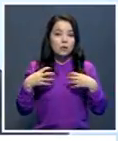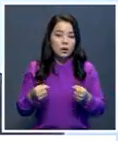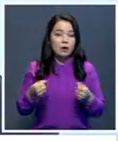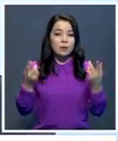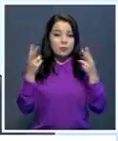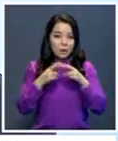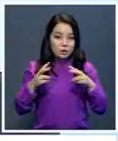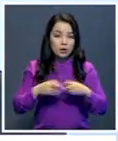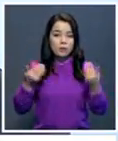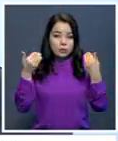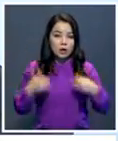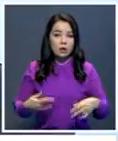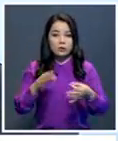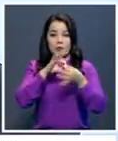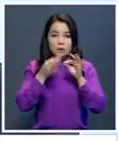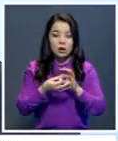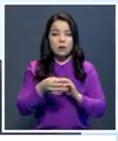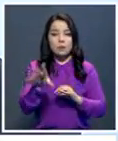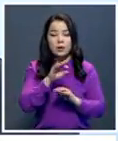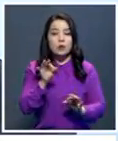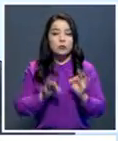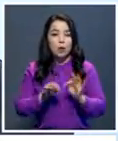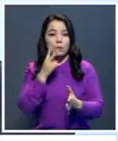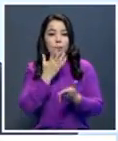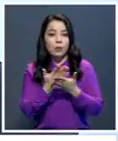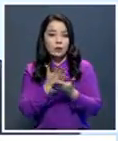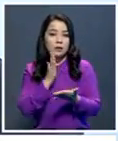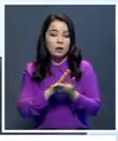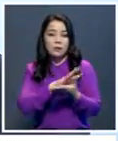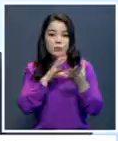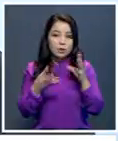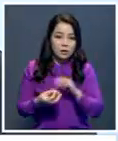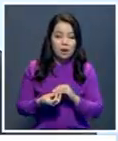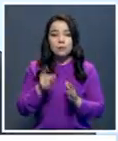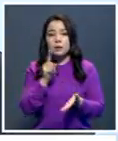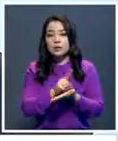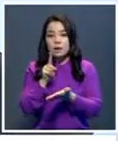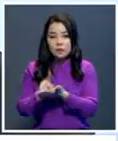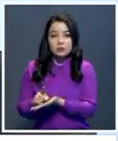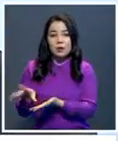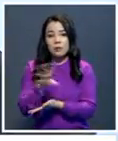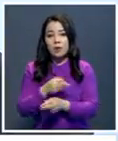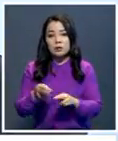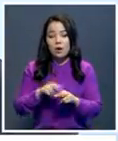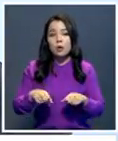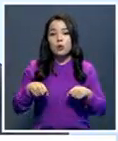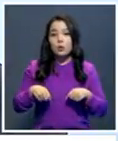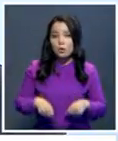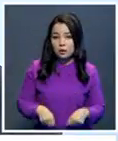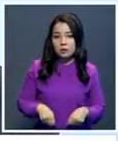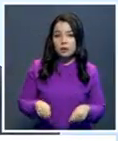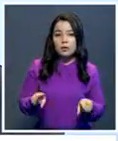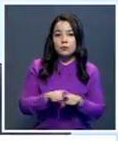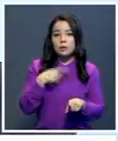профилактикасына жіберілетін болады. Оның ішінде бірқатар нормалар көрсеттік, то есть олардың міндеттемелері мен құқықтары.